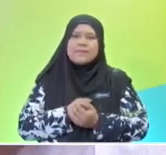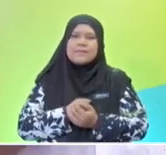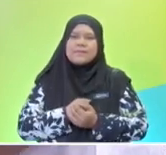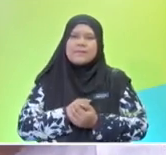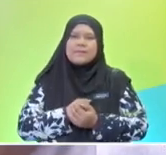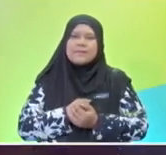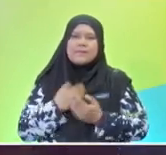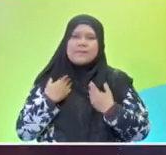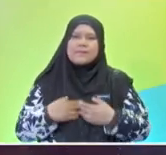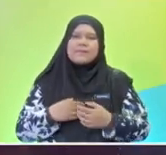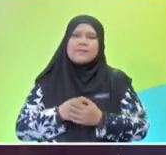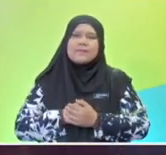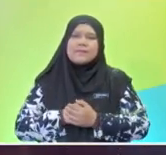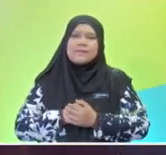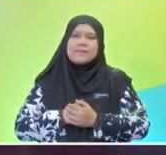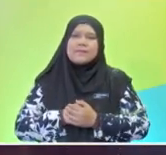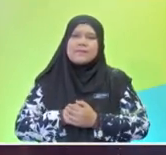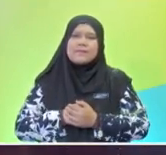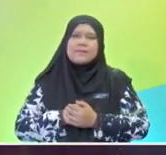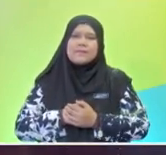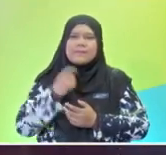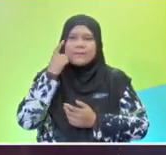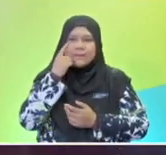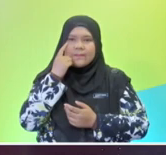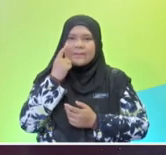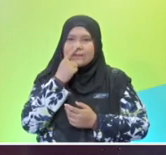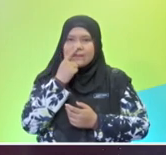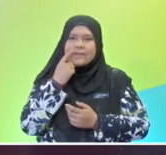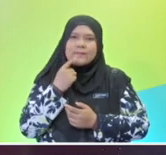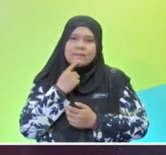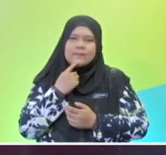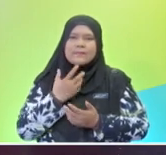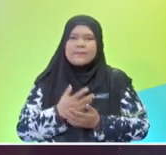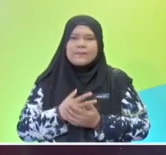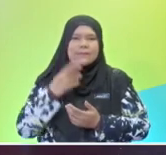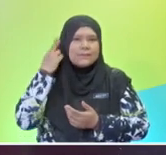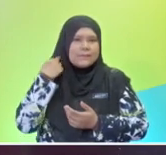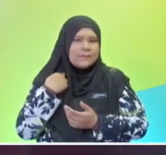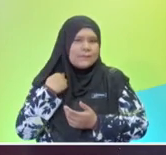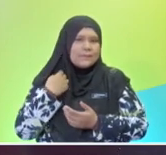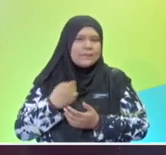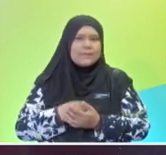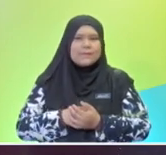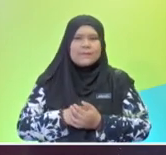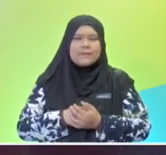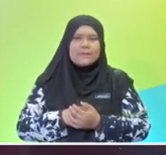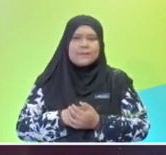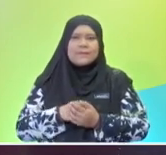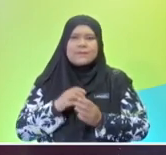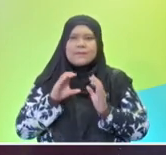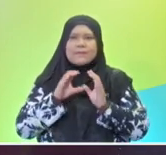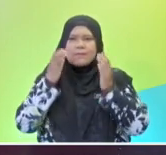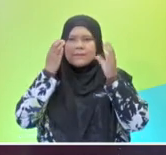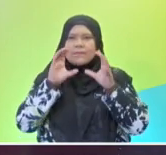Itu dia. Dengan mata, dengan mulut. Itu hidung sebenarnya. Baiklah, rambut. Cikgu lukis apa tu